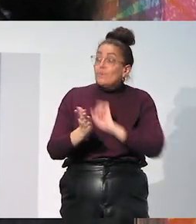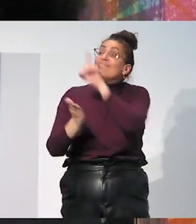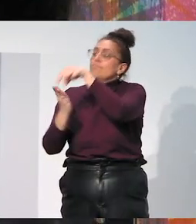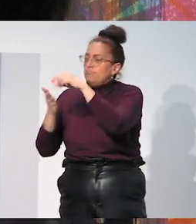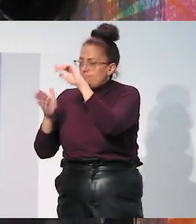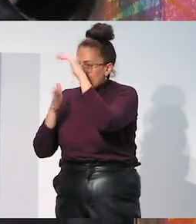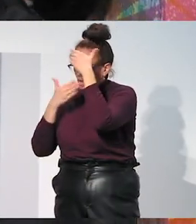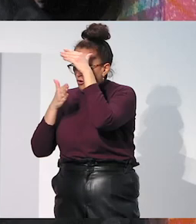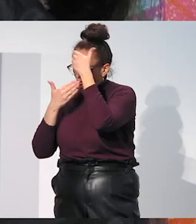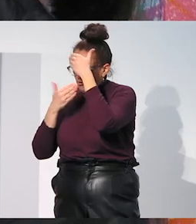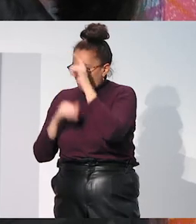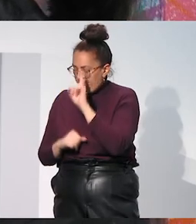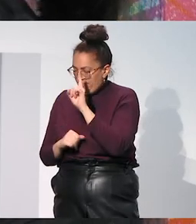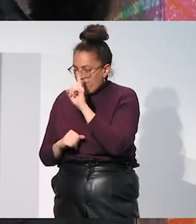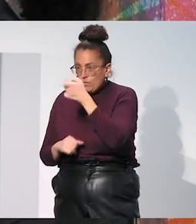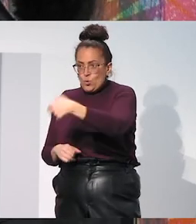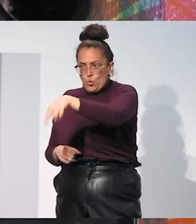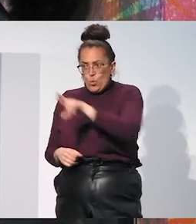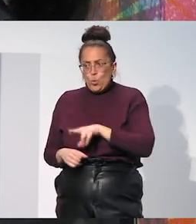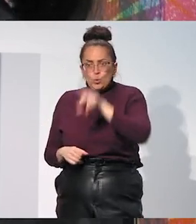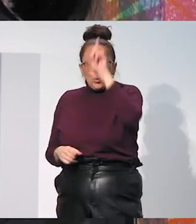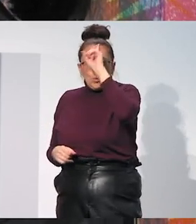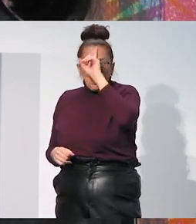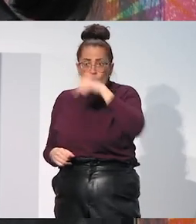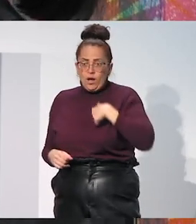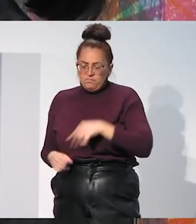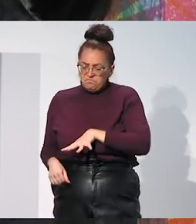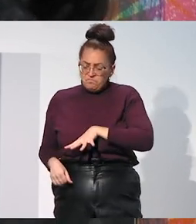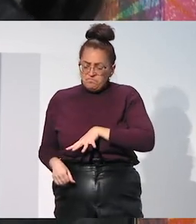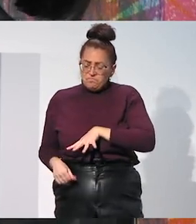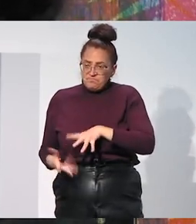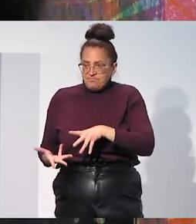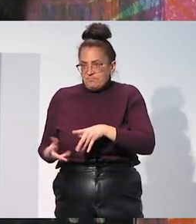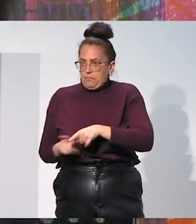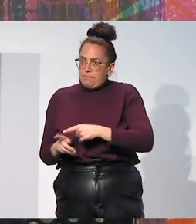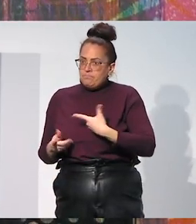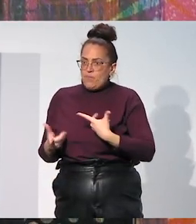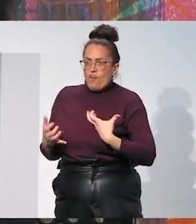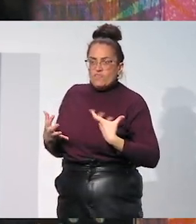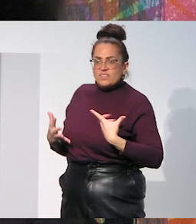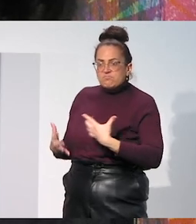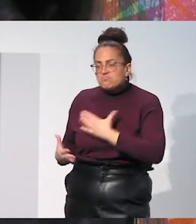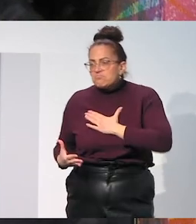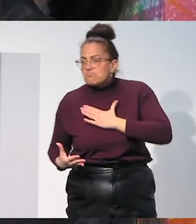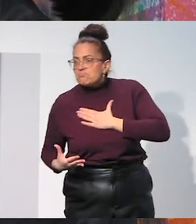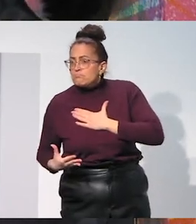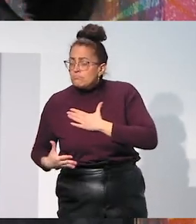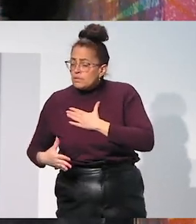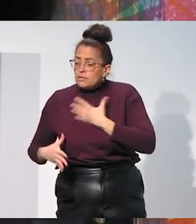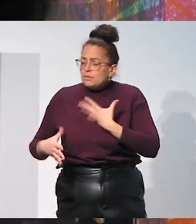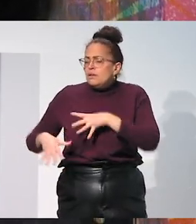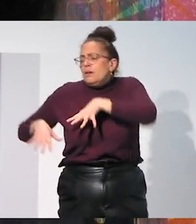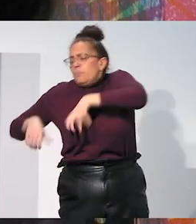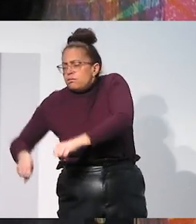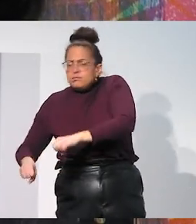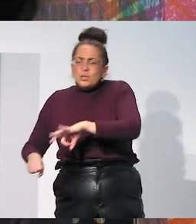c'est aussi parce qu'il avait... de l'orgueil, s'il est revenu s'occuper de la ferme de vin, parce que effectivement, il y a le déterminisme, mais pas seulement. Pas